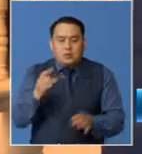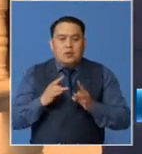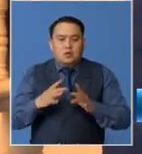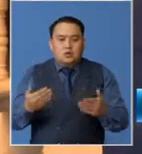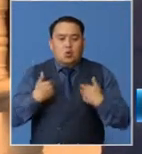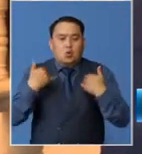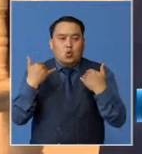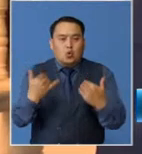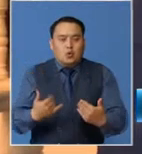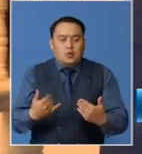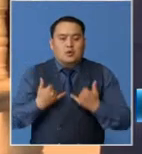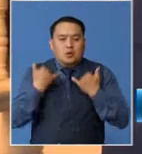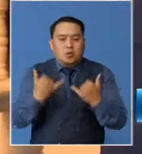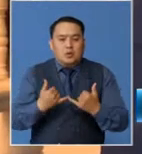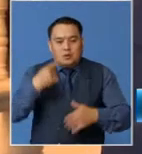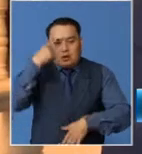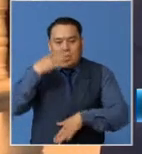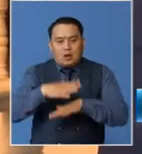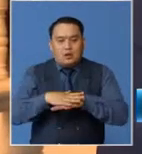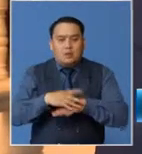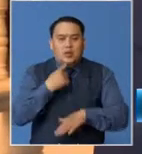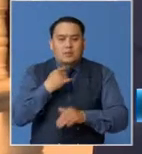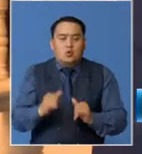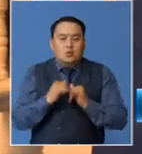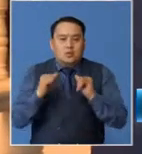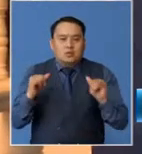мерейтойларына құрмет көрсетіп жатқан Алматы облысының тілдерді дамыту